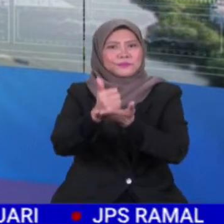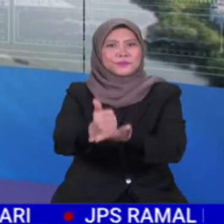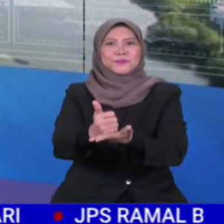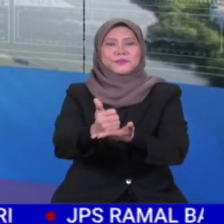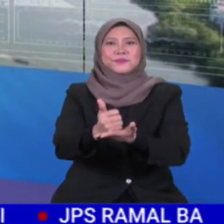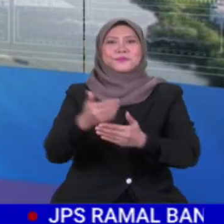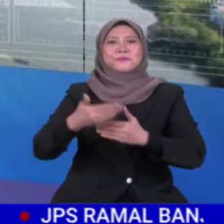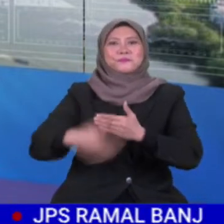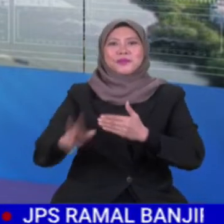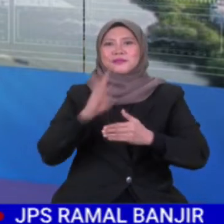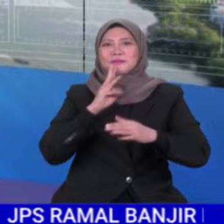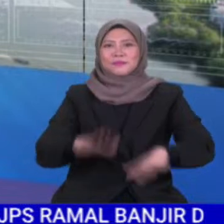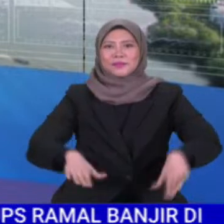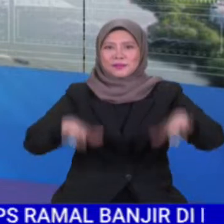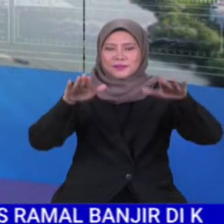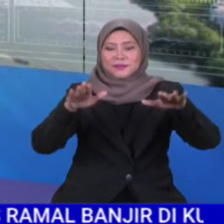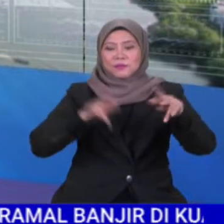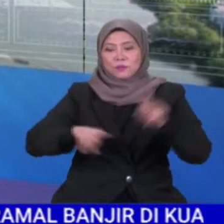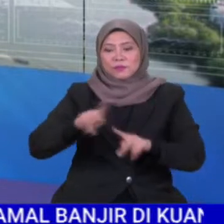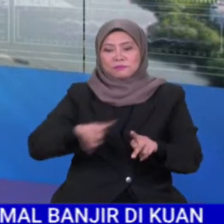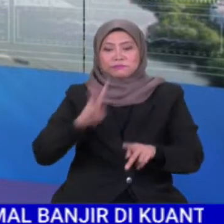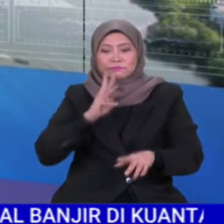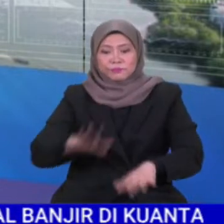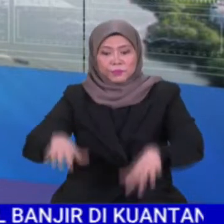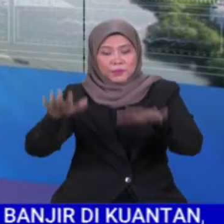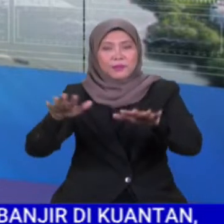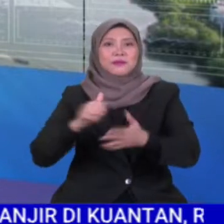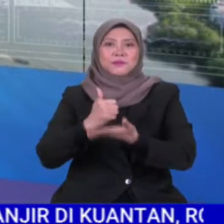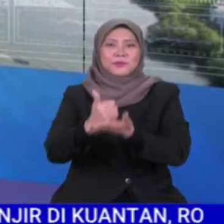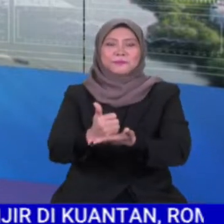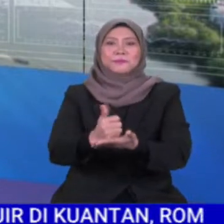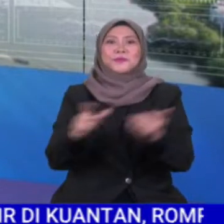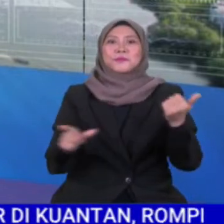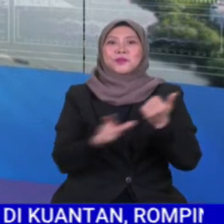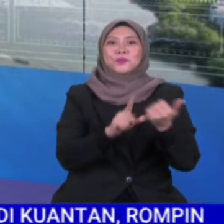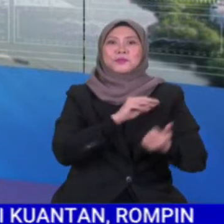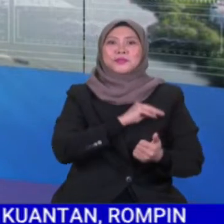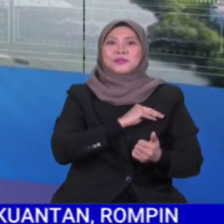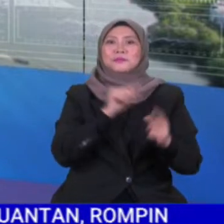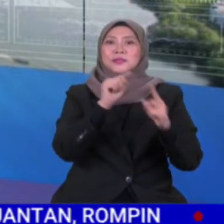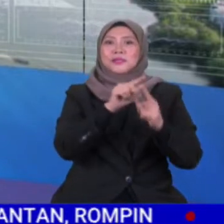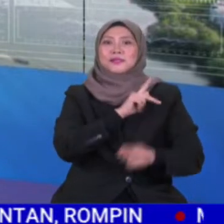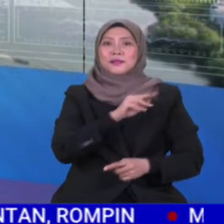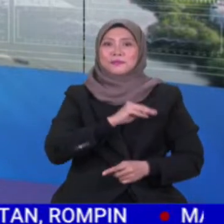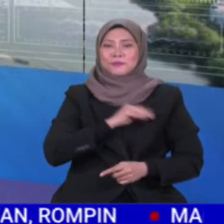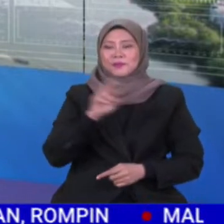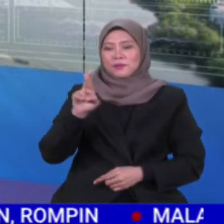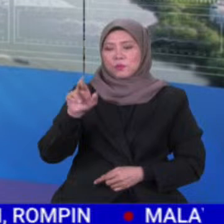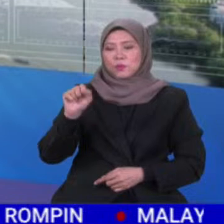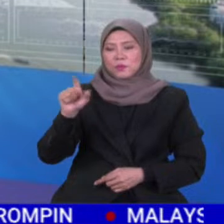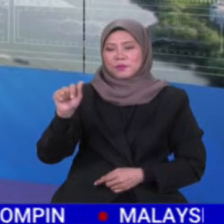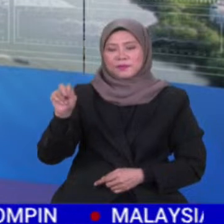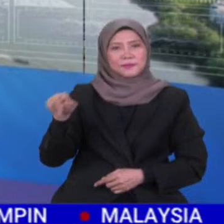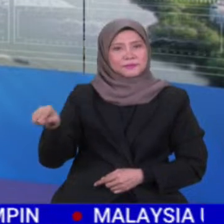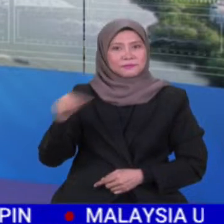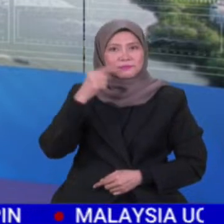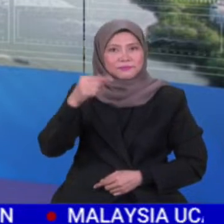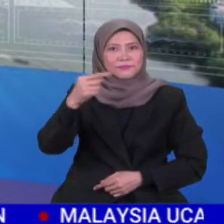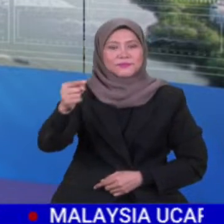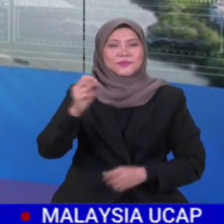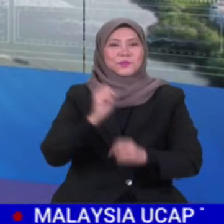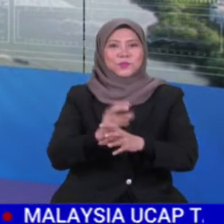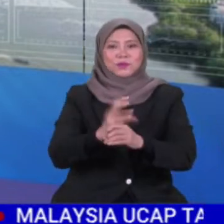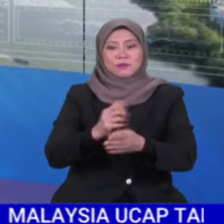bantuan pasca banjir kepada penduduk terkesan bencana itu. Pembantu Menteri kepada Ketua Menteri Datuk Ruslan Muharram berkata, usaha itu